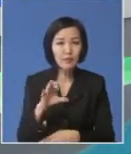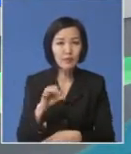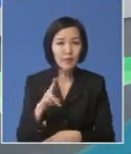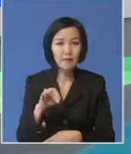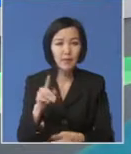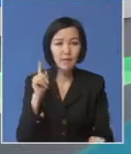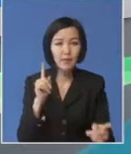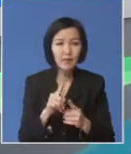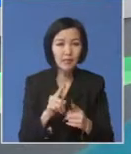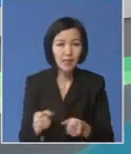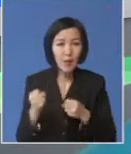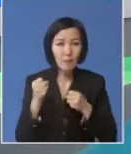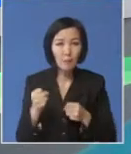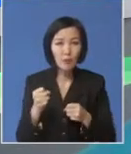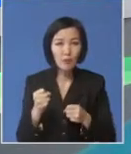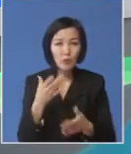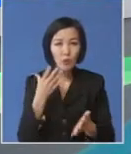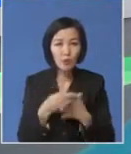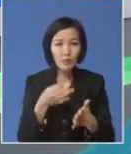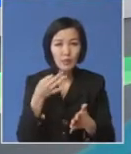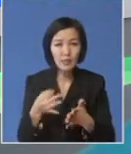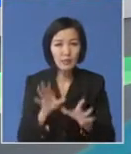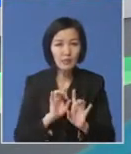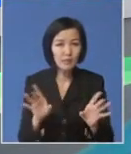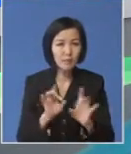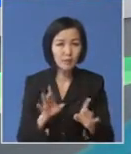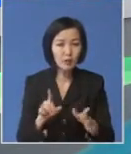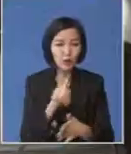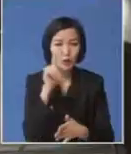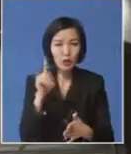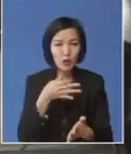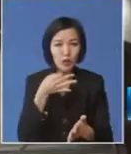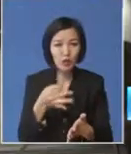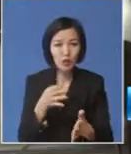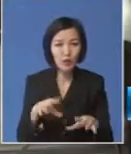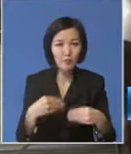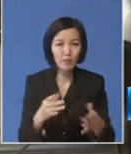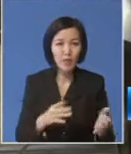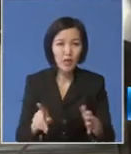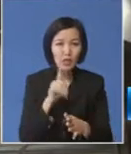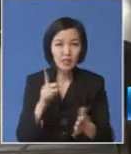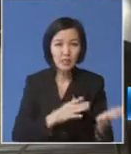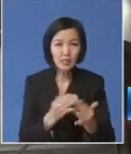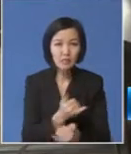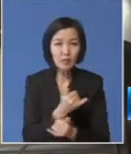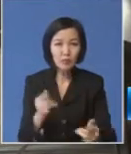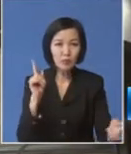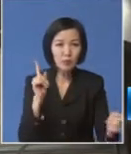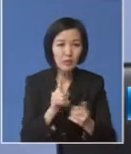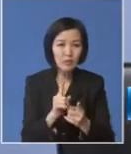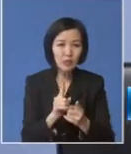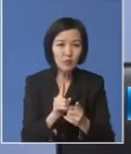буынға бокстың қыр-сырын айтып, өз тәжірибесімен бөлісті. Сауалдарына жауап берді. Жастарға қызмет көрсету орталығында өткен дөңгелек үстел